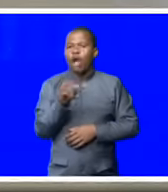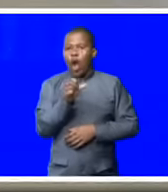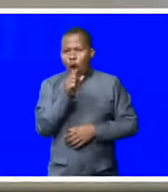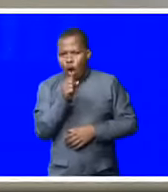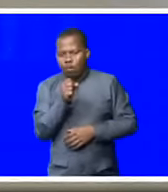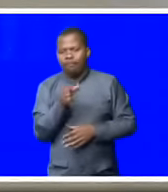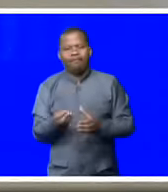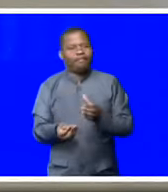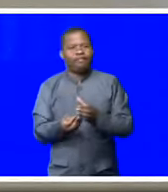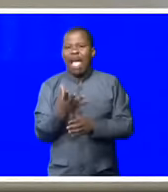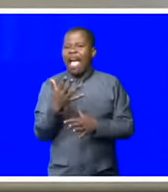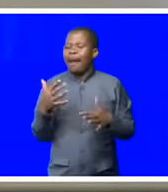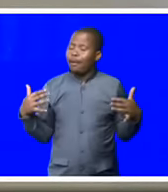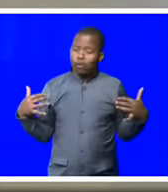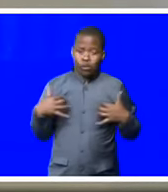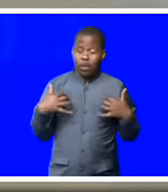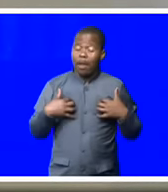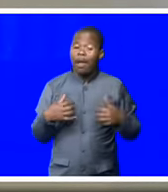Mhlabhlangene